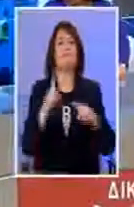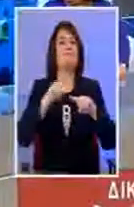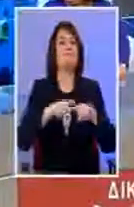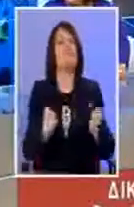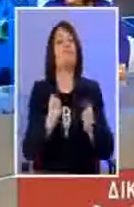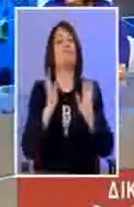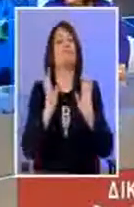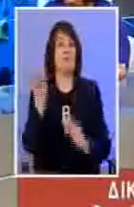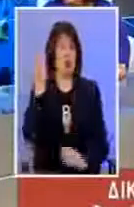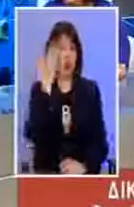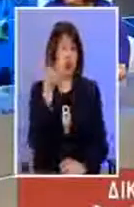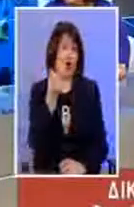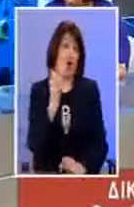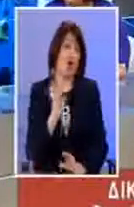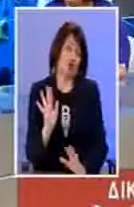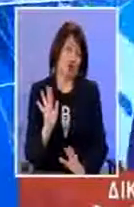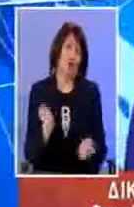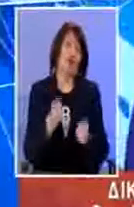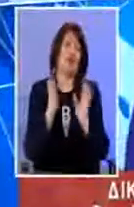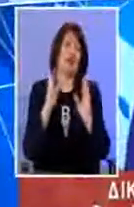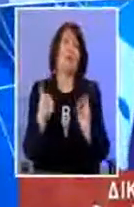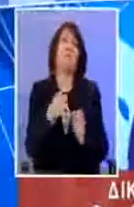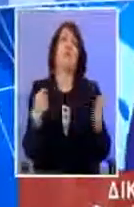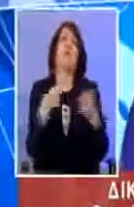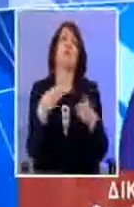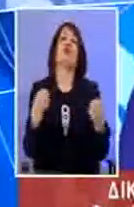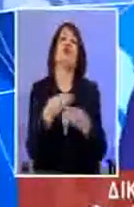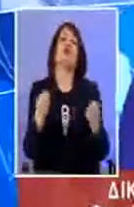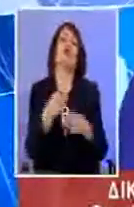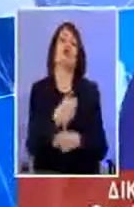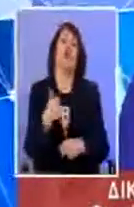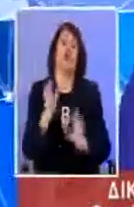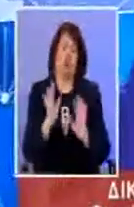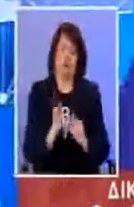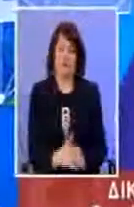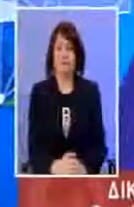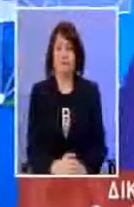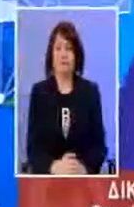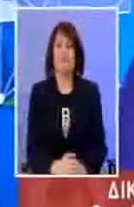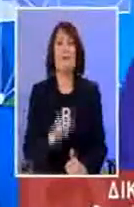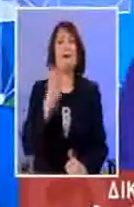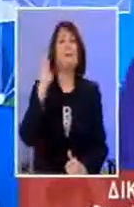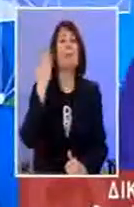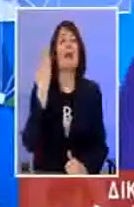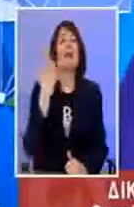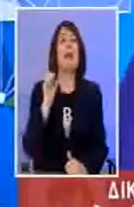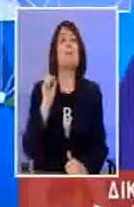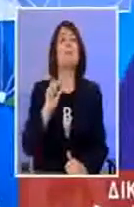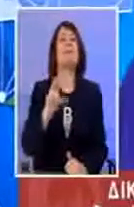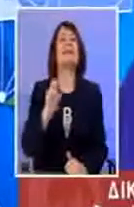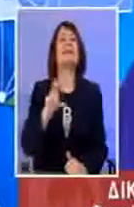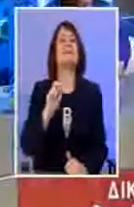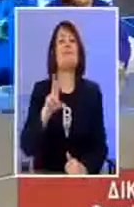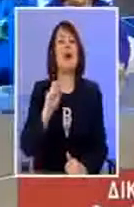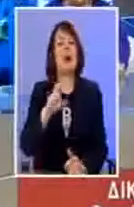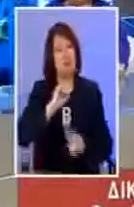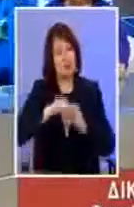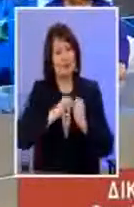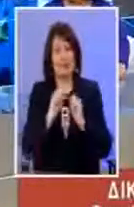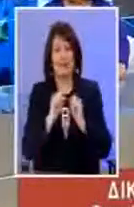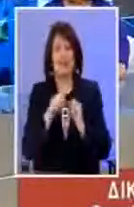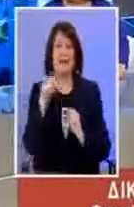διότι έχει κόστος. Και βλέπουμε μόνο με υποτίτλους υπάρχουν. Το πρίσμα ήταν μια προσπάθεια. Τα τυφλά του. Ναι, δεν έχουμε,